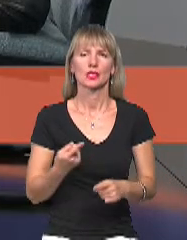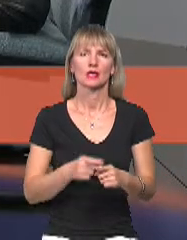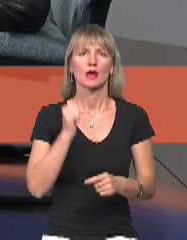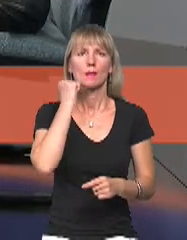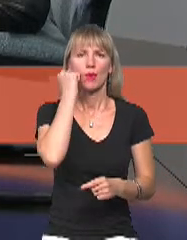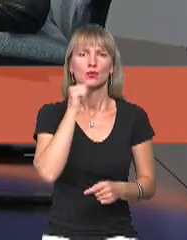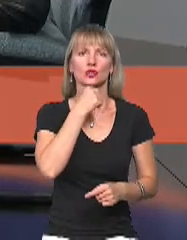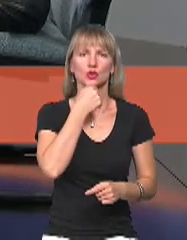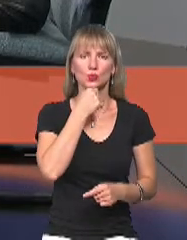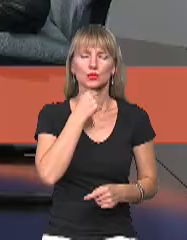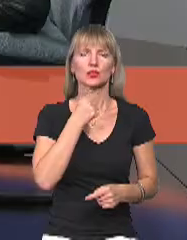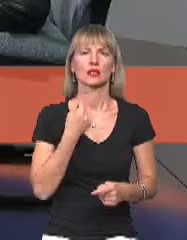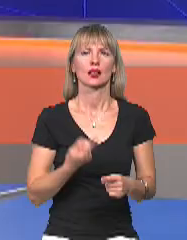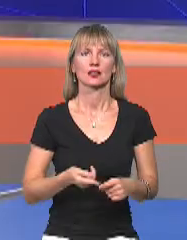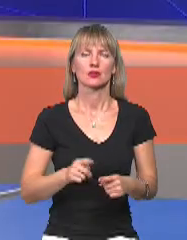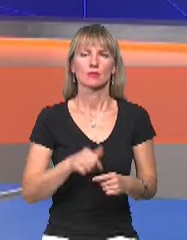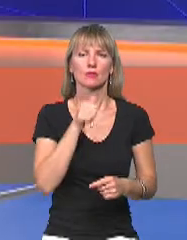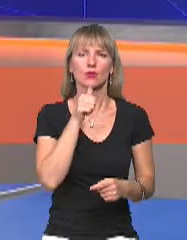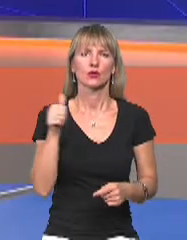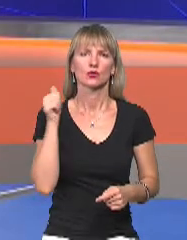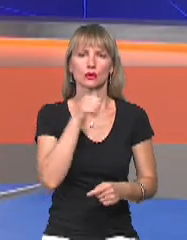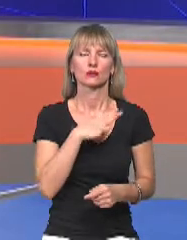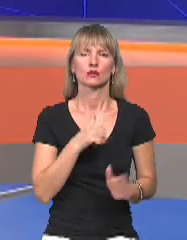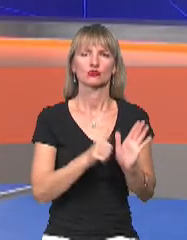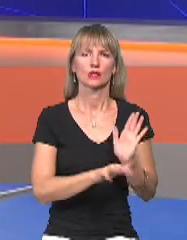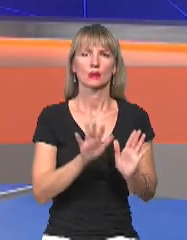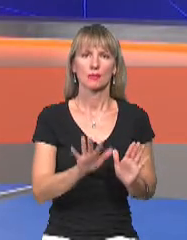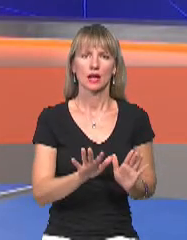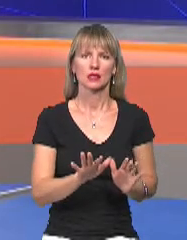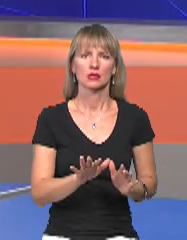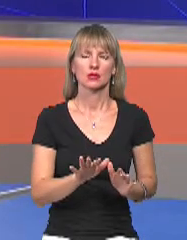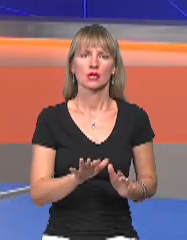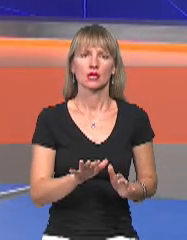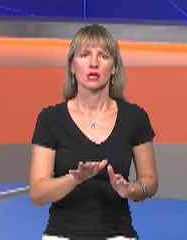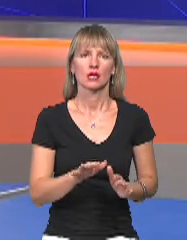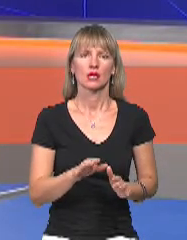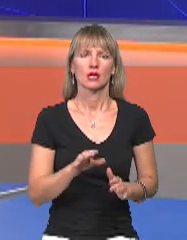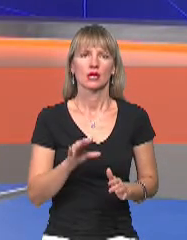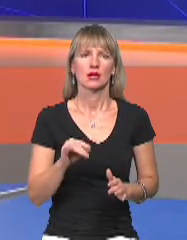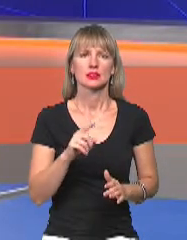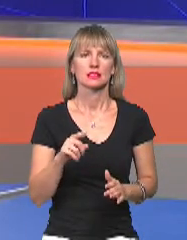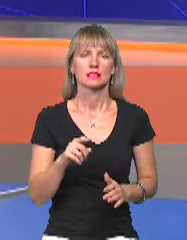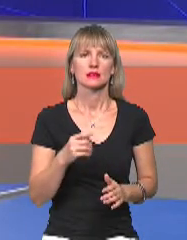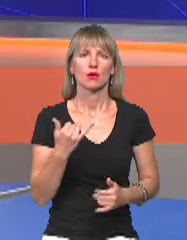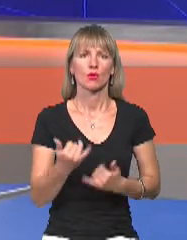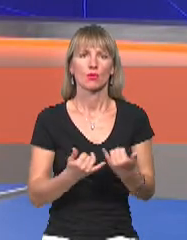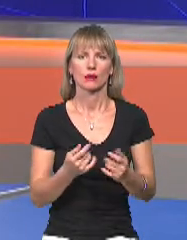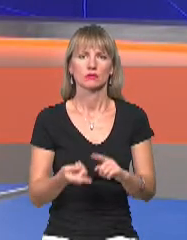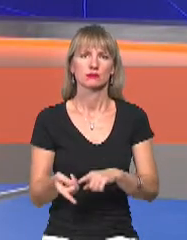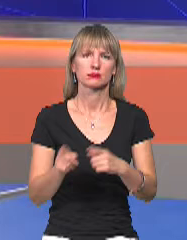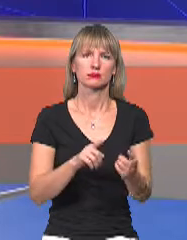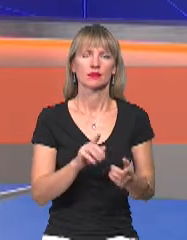дідусі, то в минулому році було 65 з-під опіки переведено в